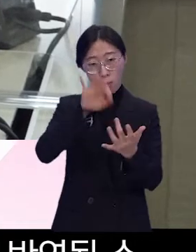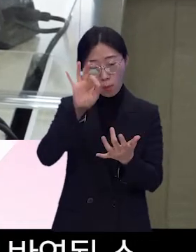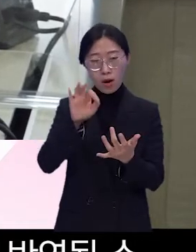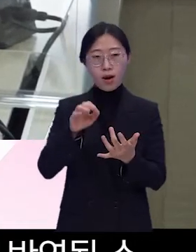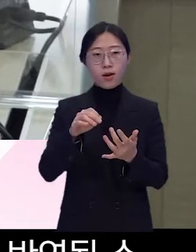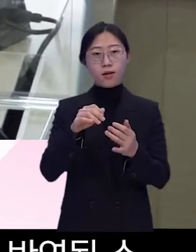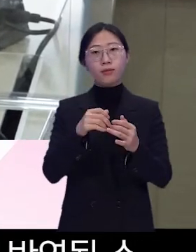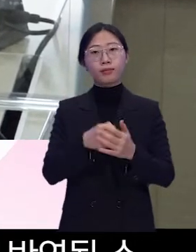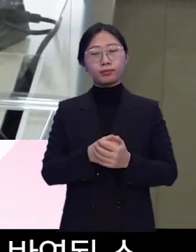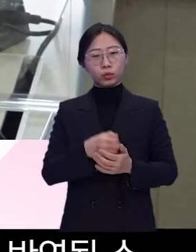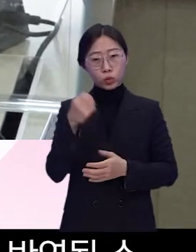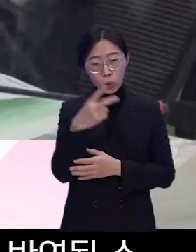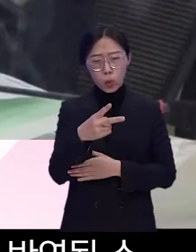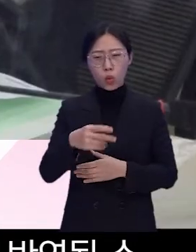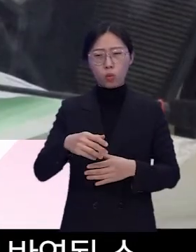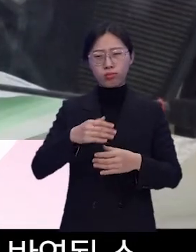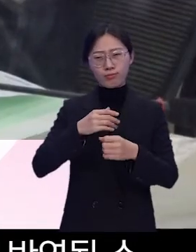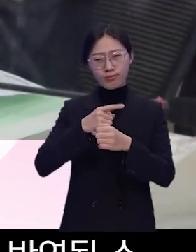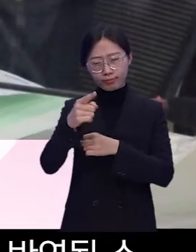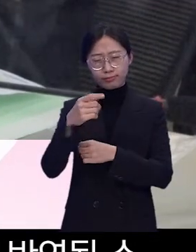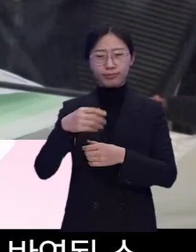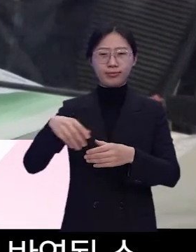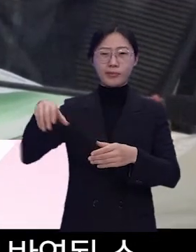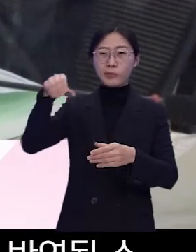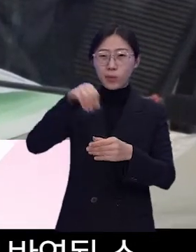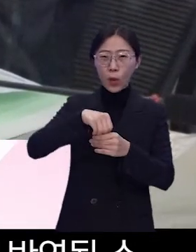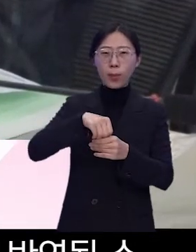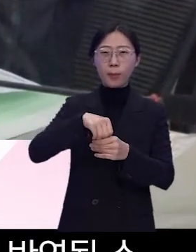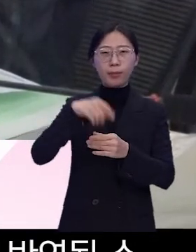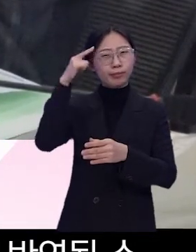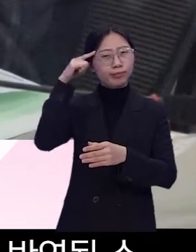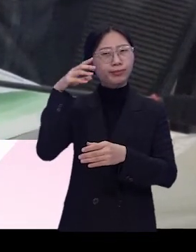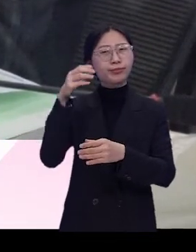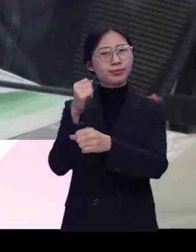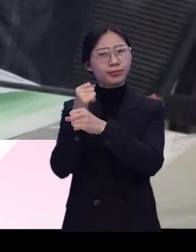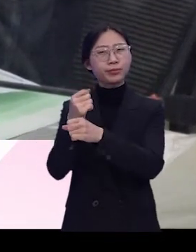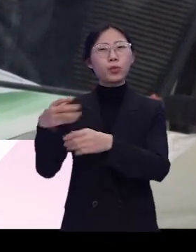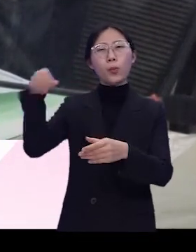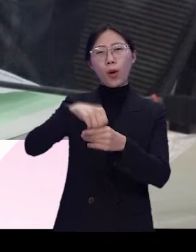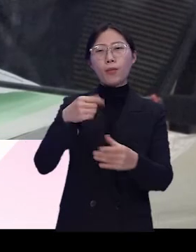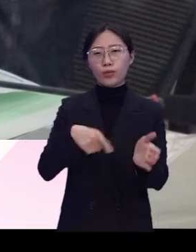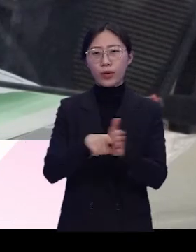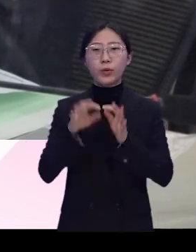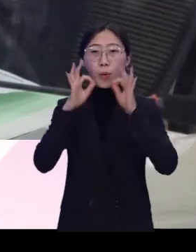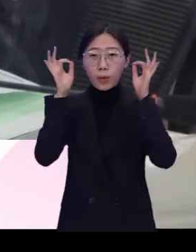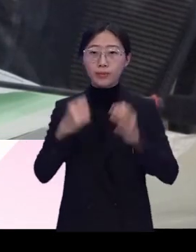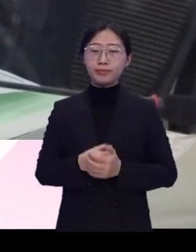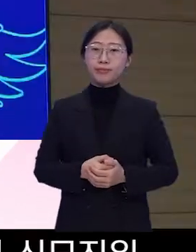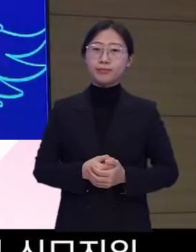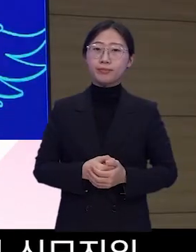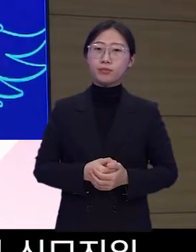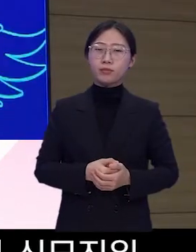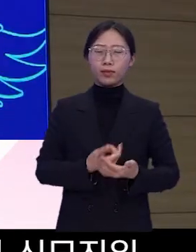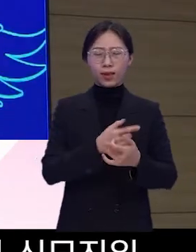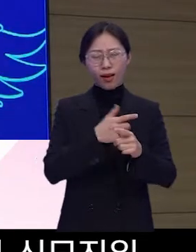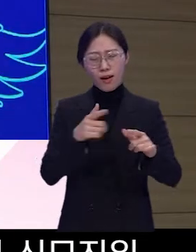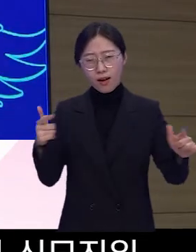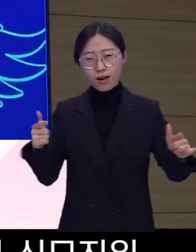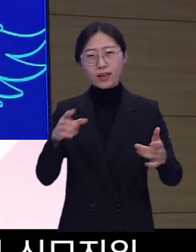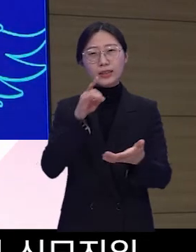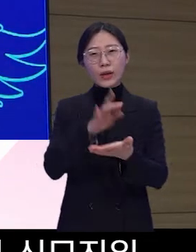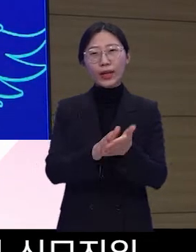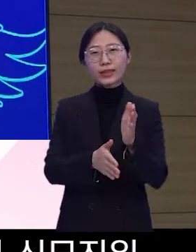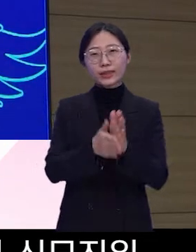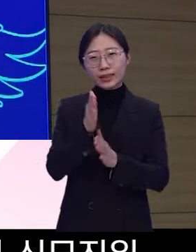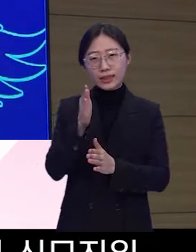제안에 대한 시상은 물론 제안된 정책 과제들이 시정에 반영될 수 있도록 조치할 방침입니다. 올해 2월